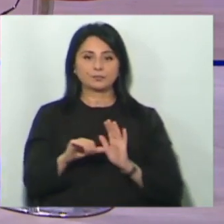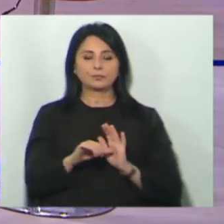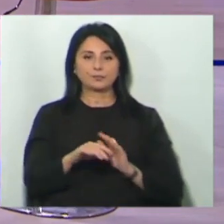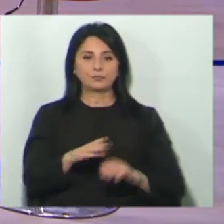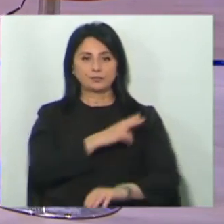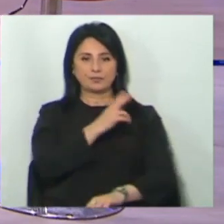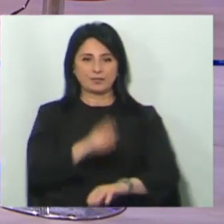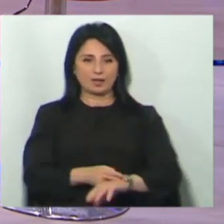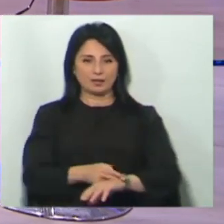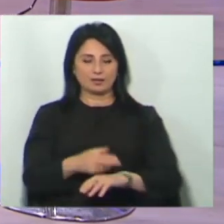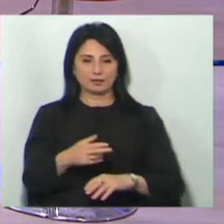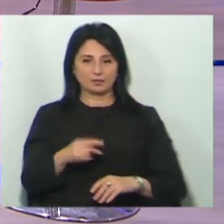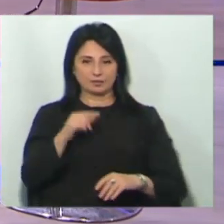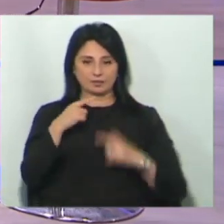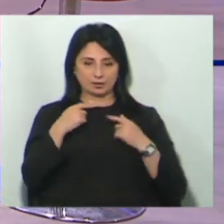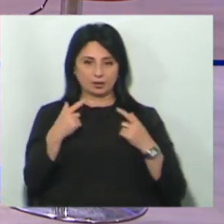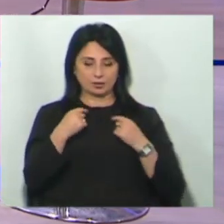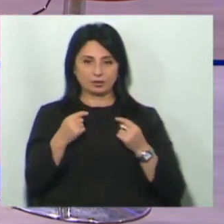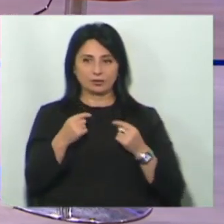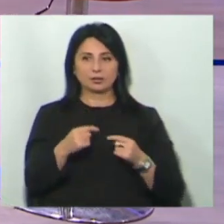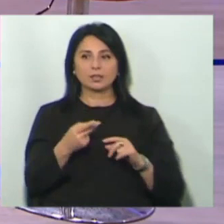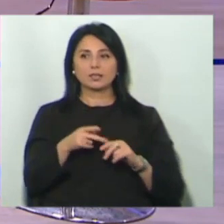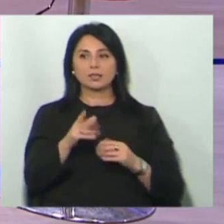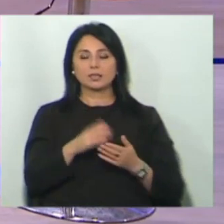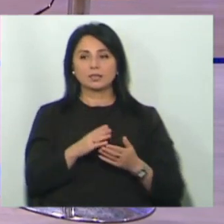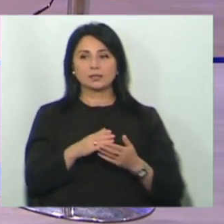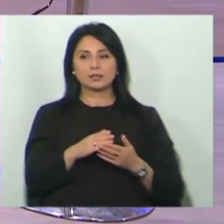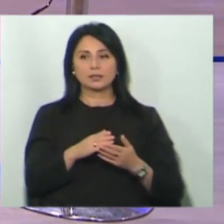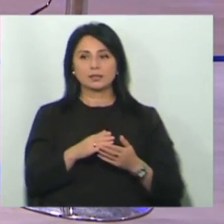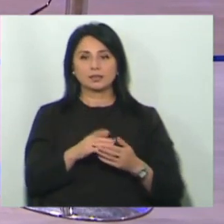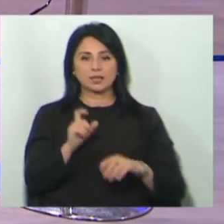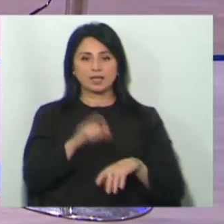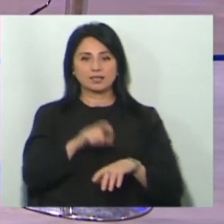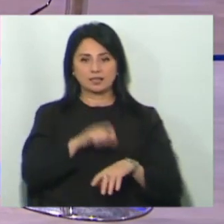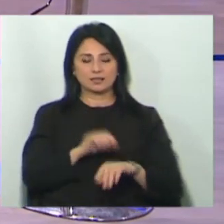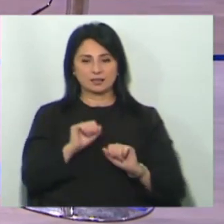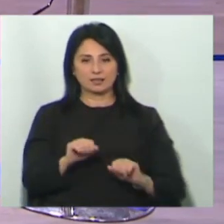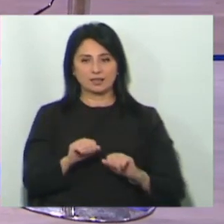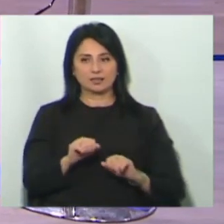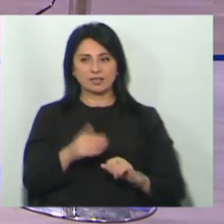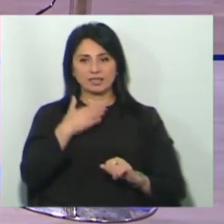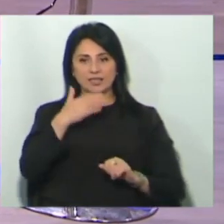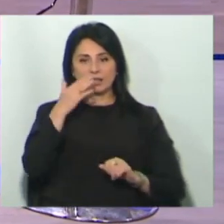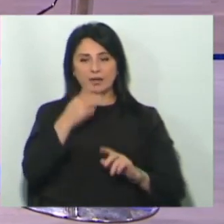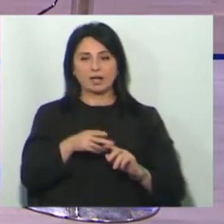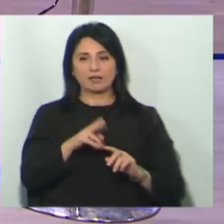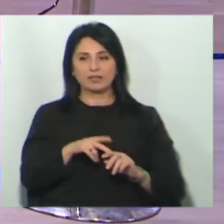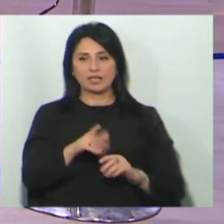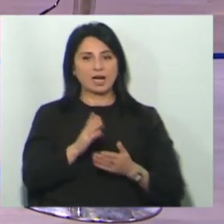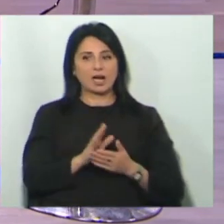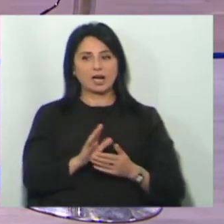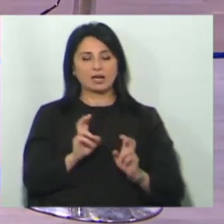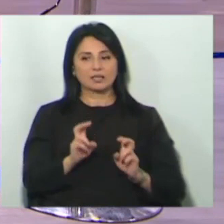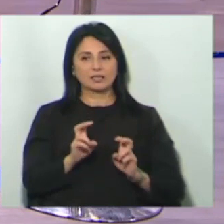გვეხმარება გრძელსახელოებიანი პერანგი მაგალითად, ეს არის წერებისაგან დაცვა და ზაფხულში ეს არ